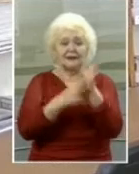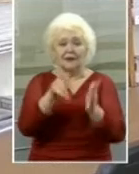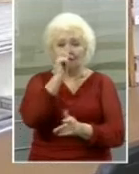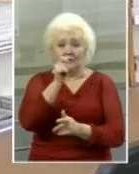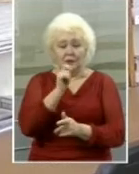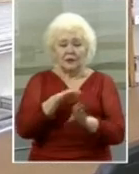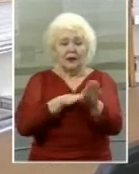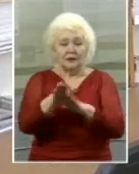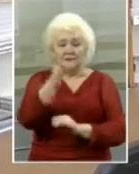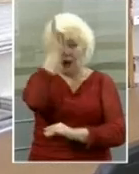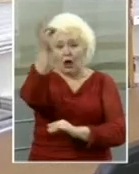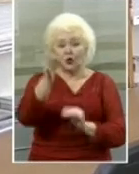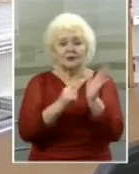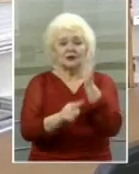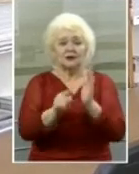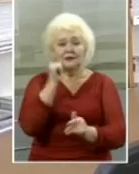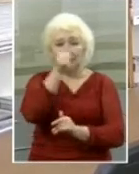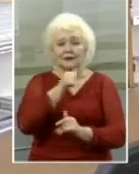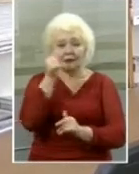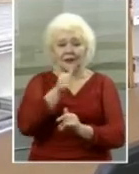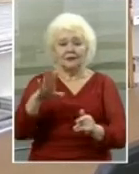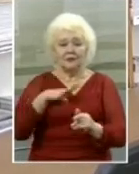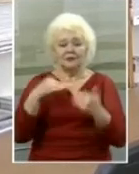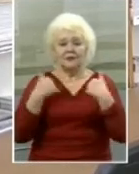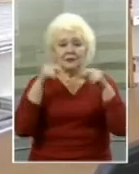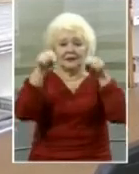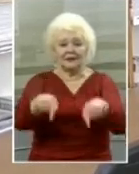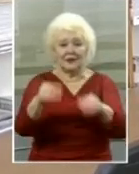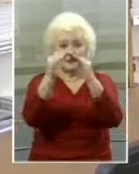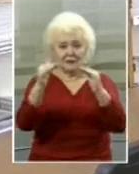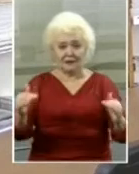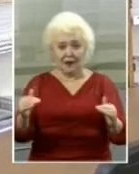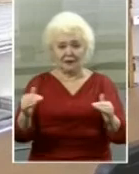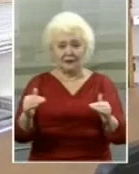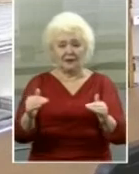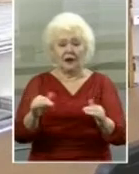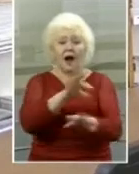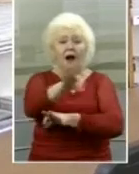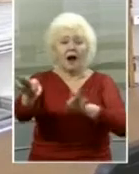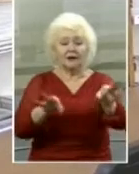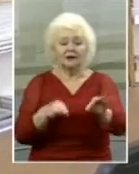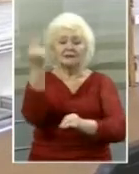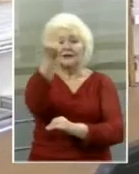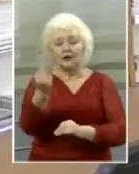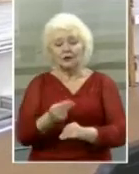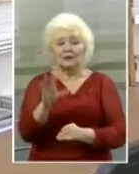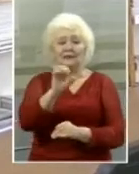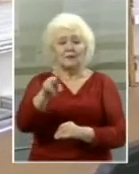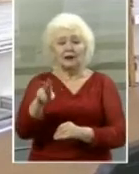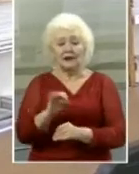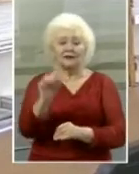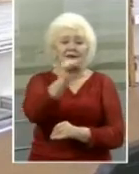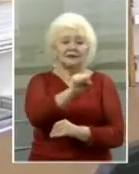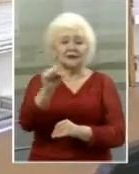апреля исполняется ровно 60 лет пребывания нас в этом здании. Архитектор и художник Степаненко